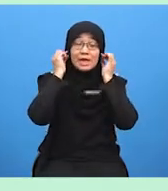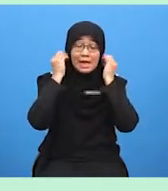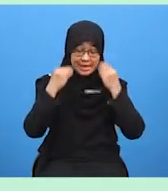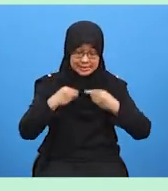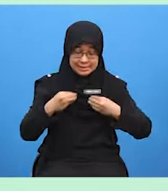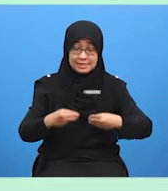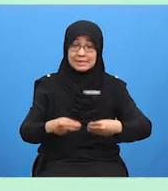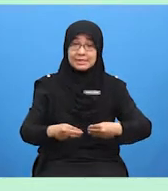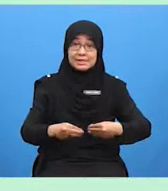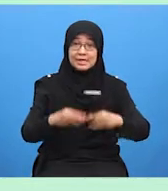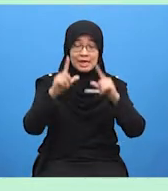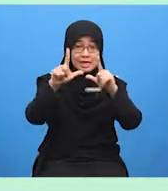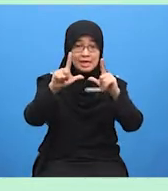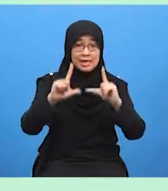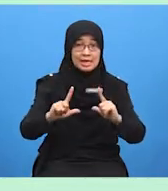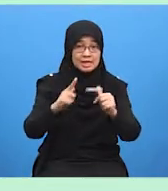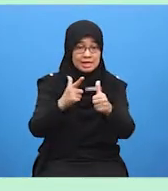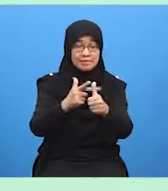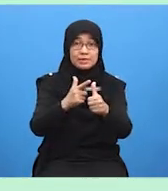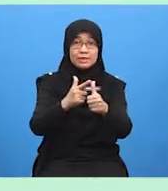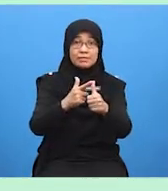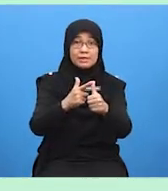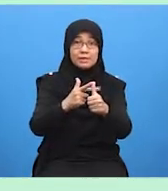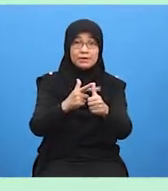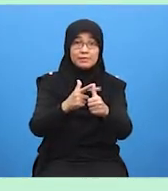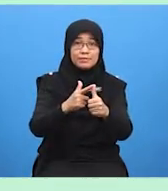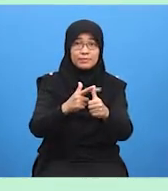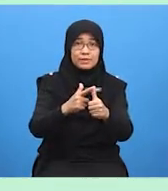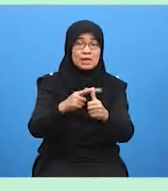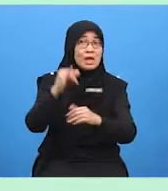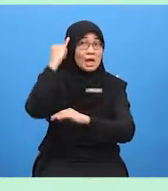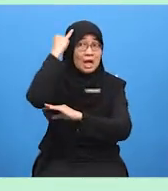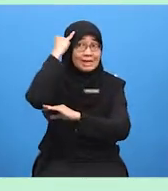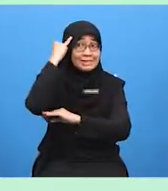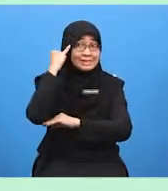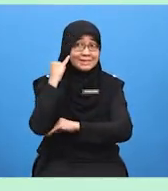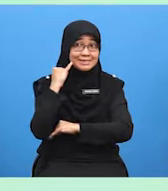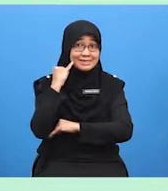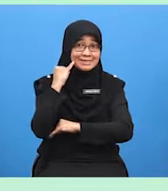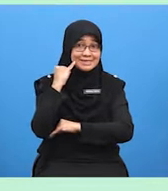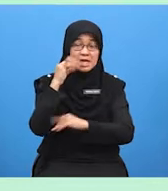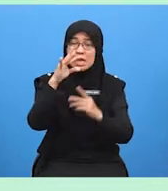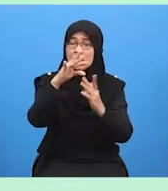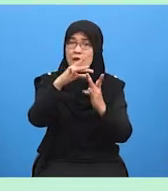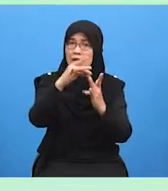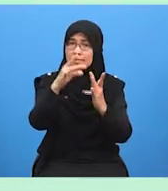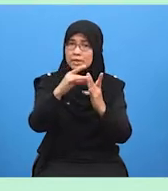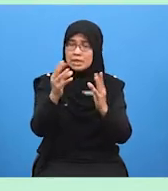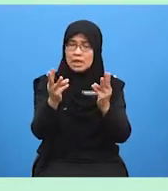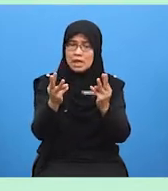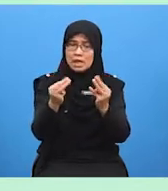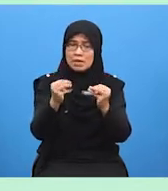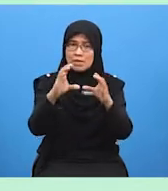Jadi, langkah pertama yang perlu dibuat ialah penjanaan idea. Pilih sama